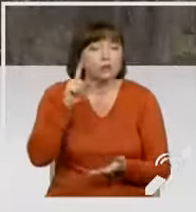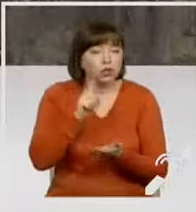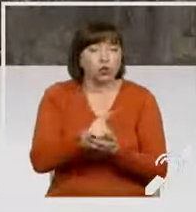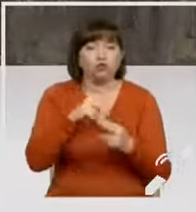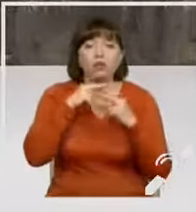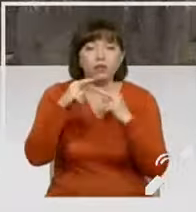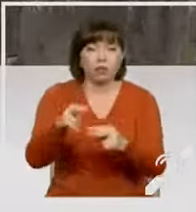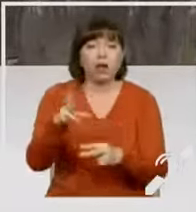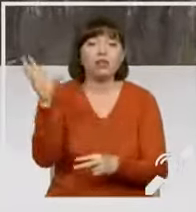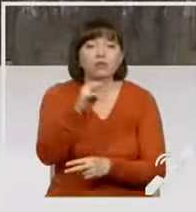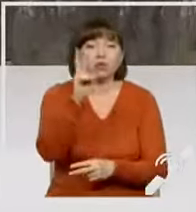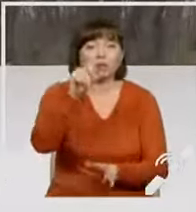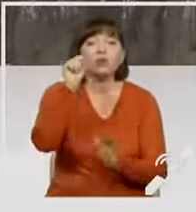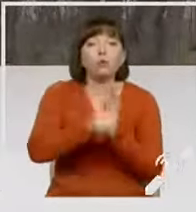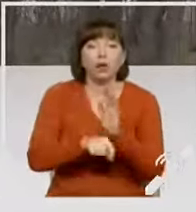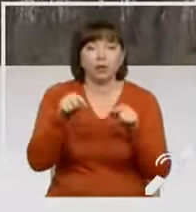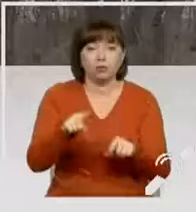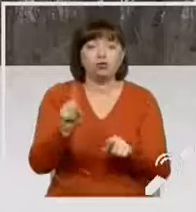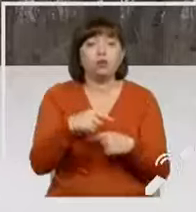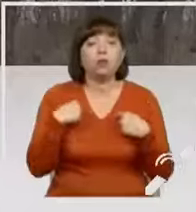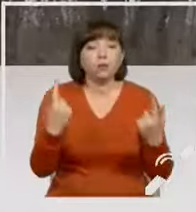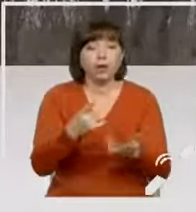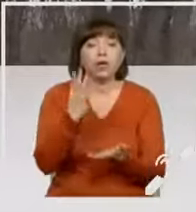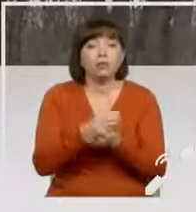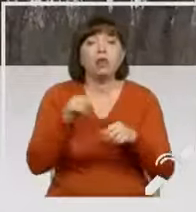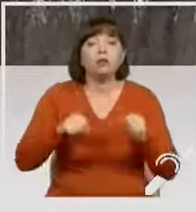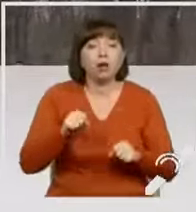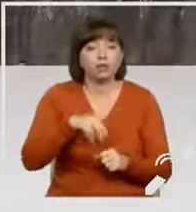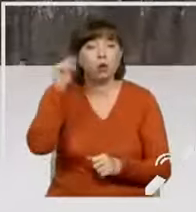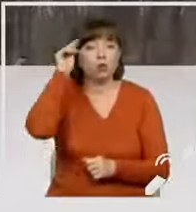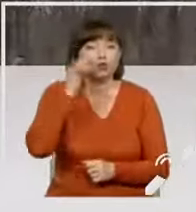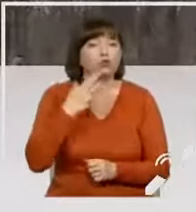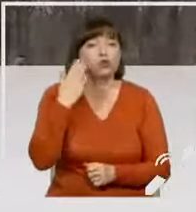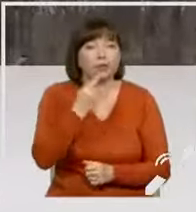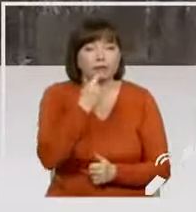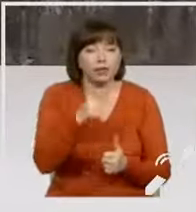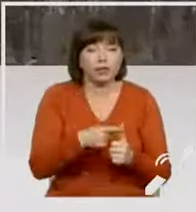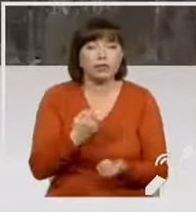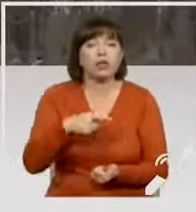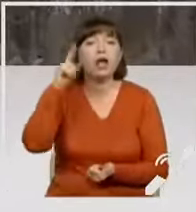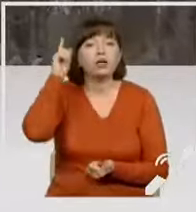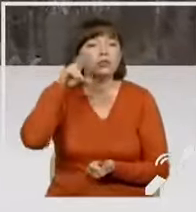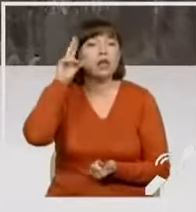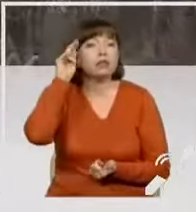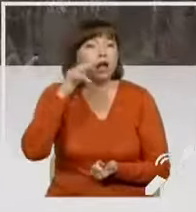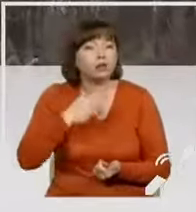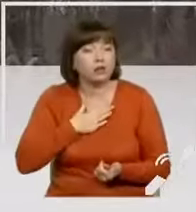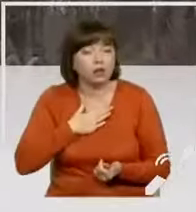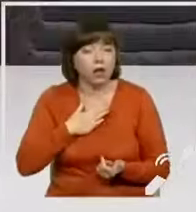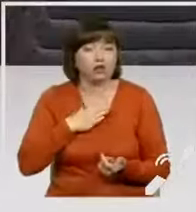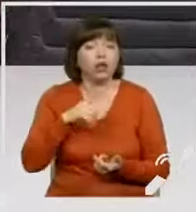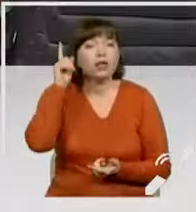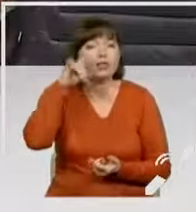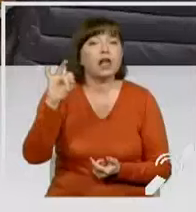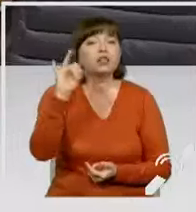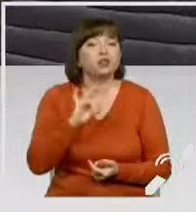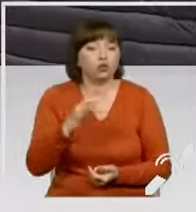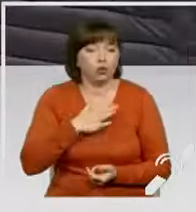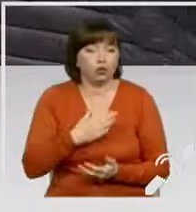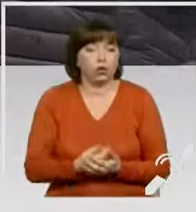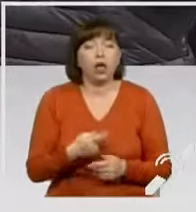aici pentru ca să avem posibilitate să învățăm în limba română, să știm datele noastre, să ne cunoaștem istoria. Lucrurile